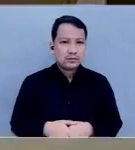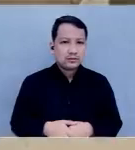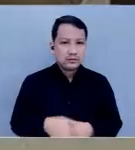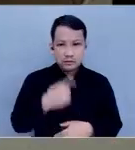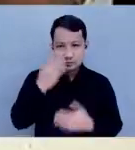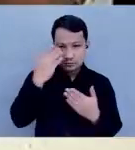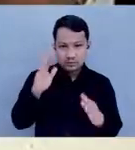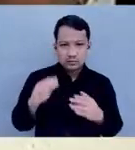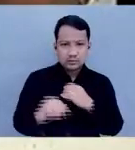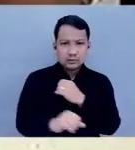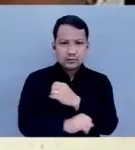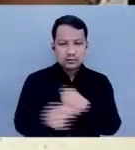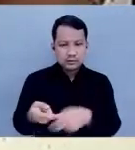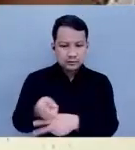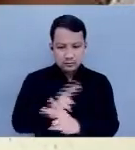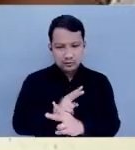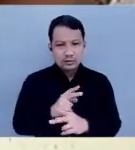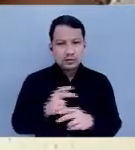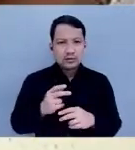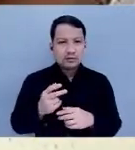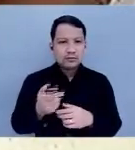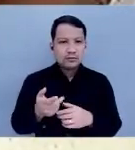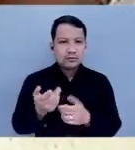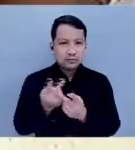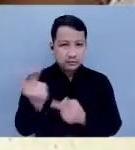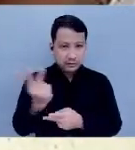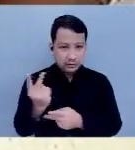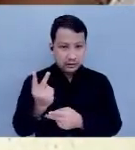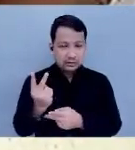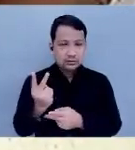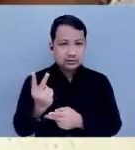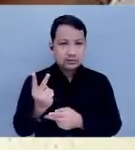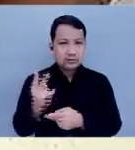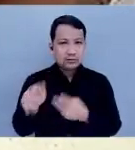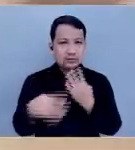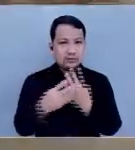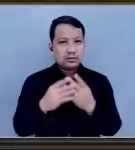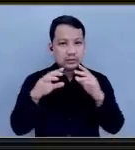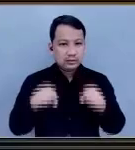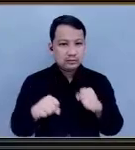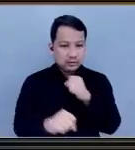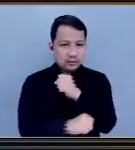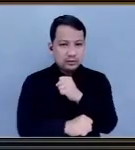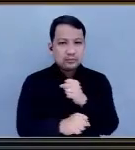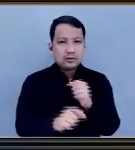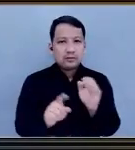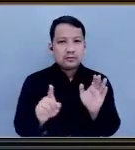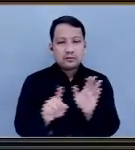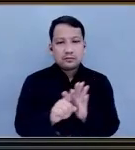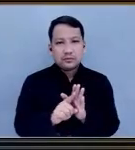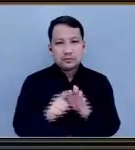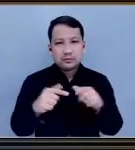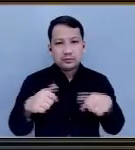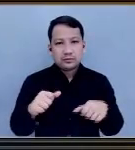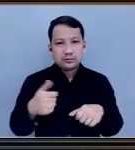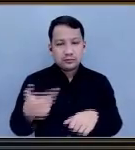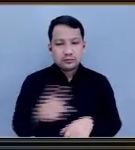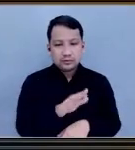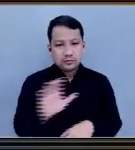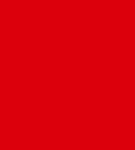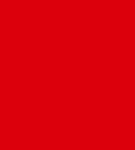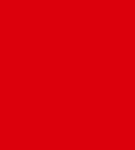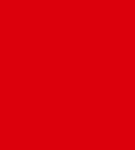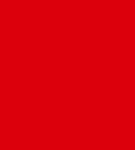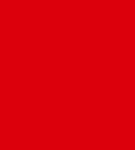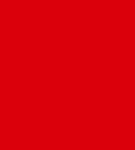yun eh. Mahaharap ang dalawa sa reklamong paglabag sa Anti-Carnapping Act. Nagbabalita mula sa Frontline, Ian Suyo,